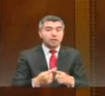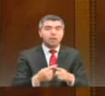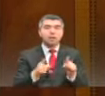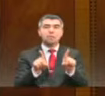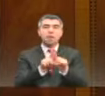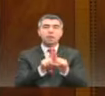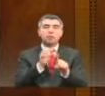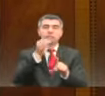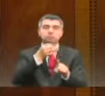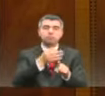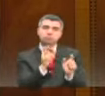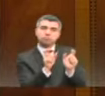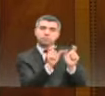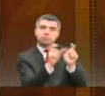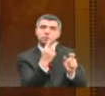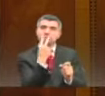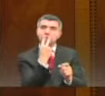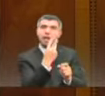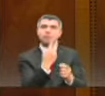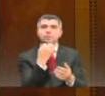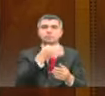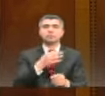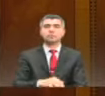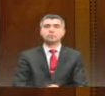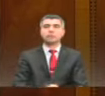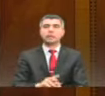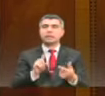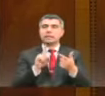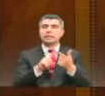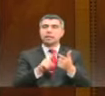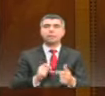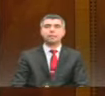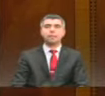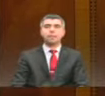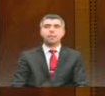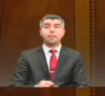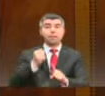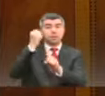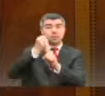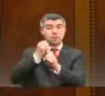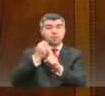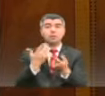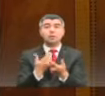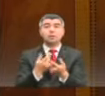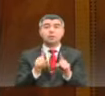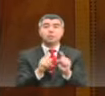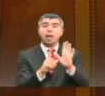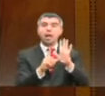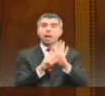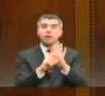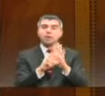فعال لتتبعها وتقييمها. ثانيا: استكمال وتأهيل الترسانة